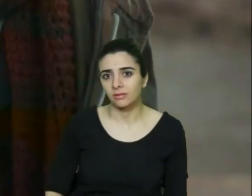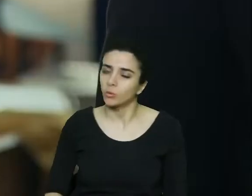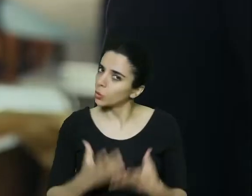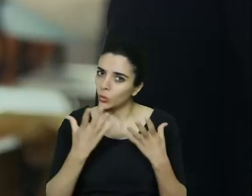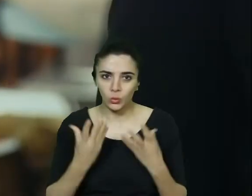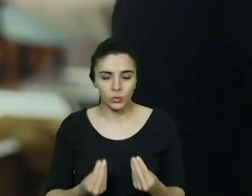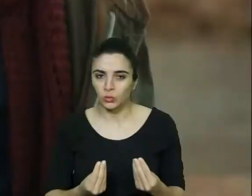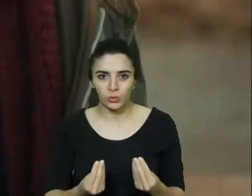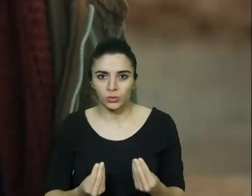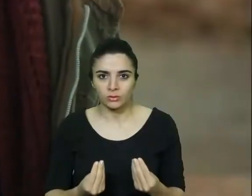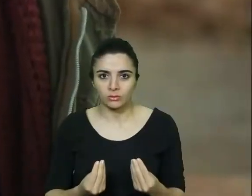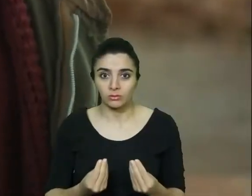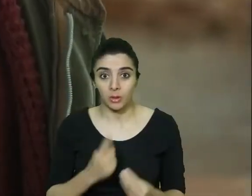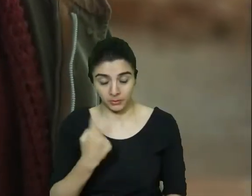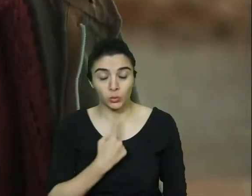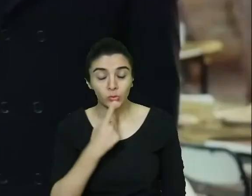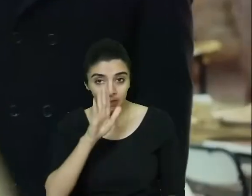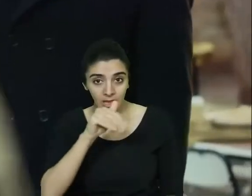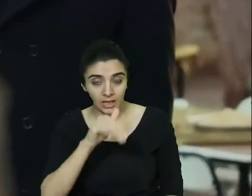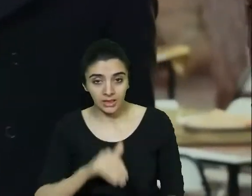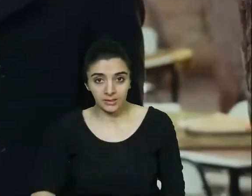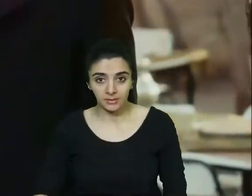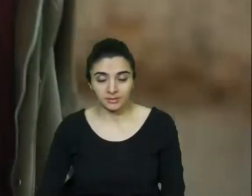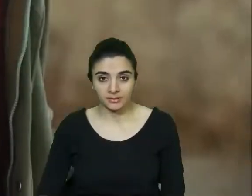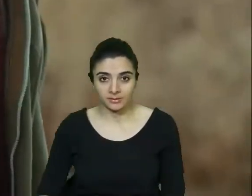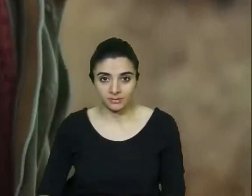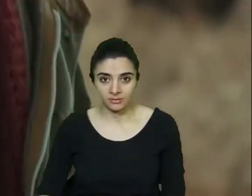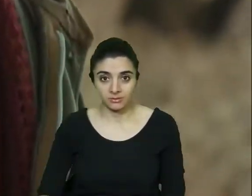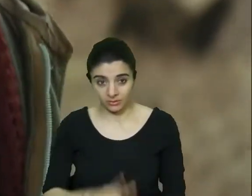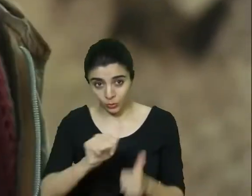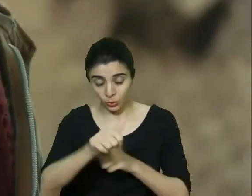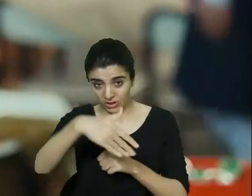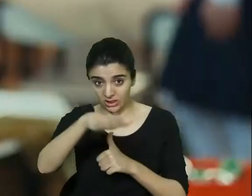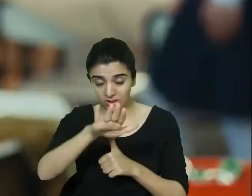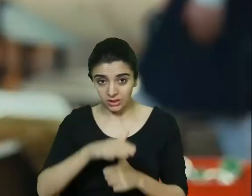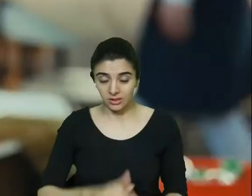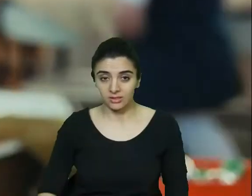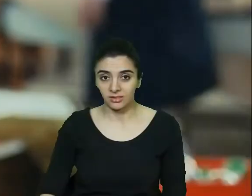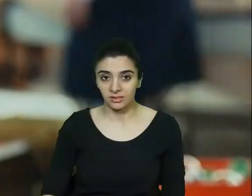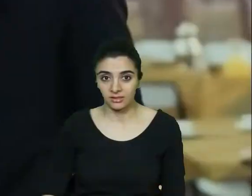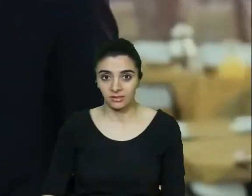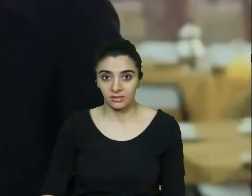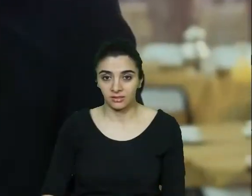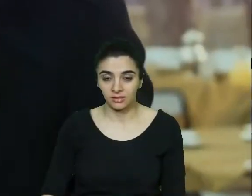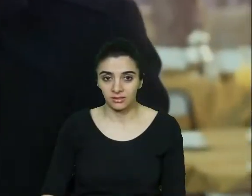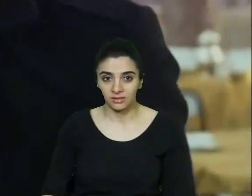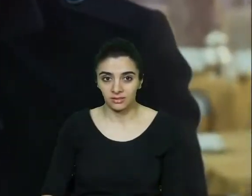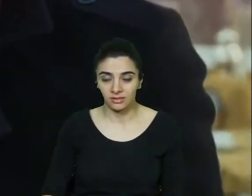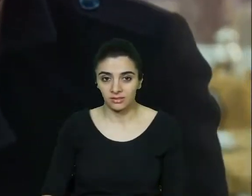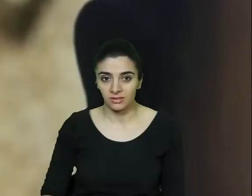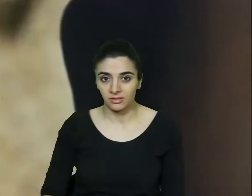Peki. Ama bir şey soracağım ya. Sen bir uzaklaş kızım. Merve'yi uzaklaştırdı,